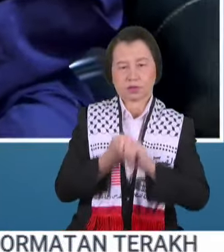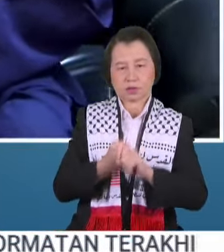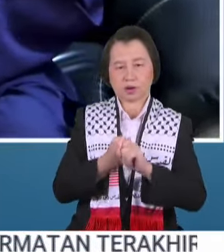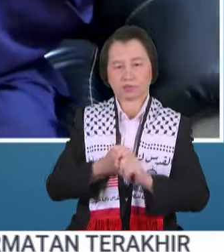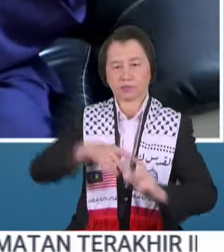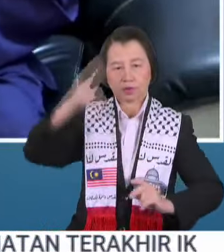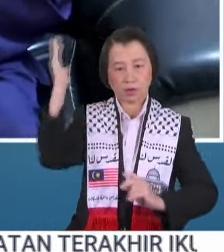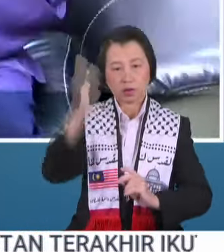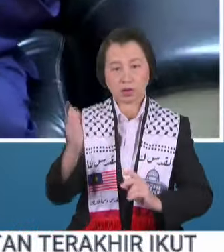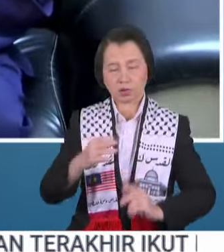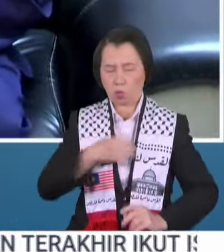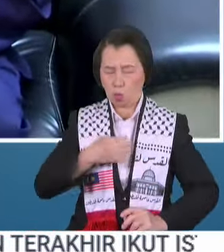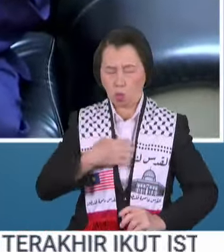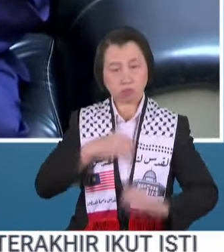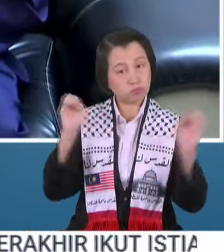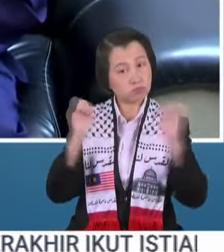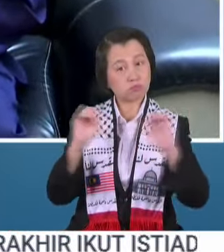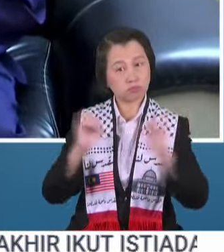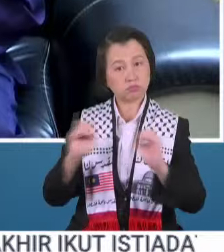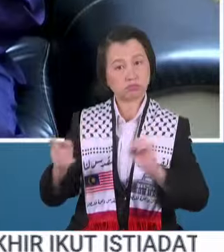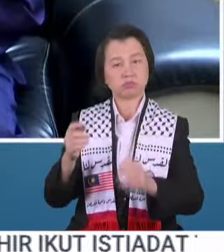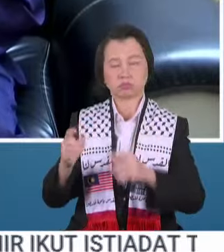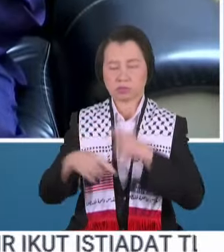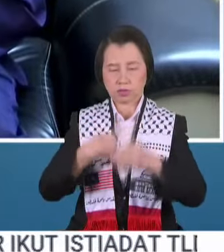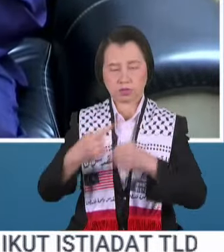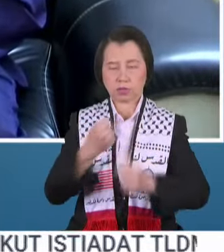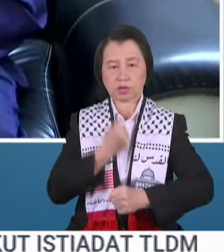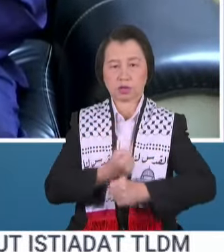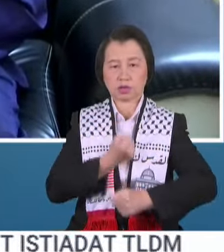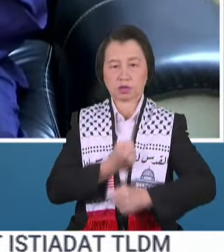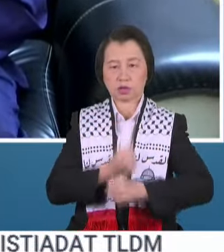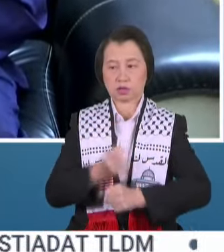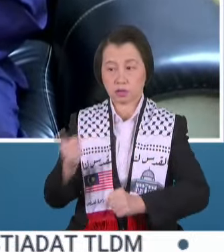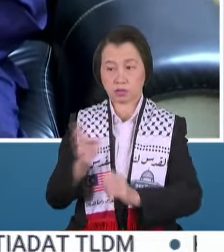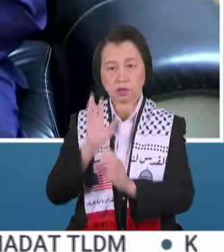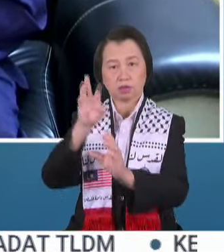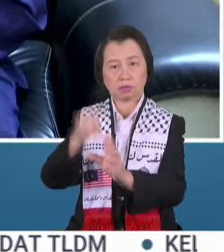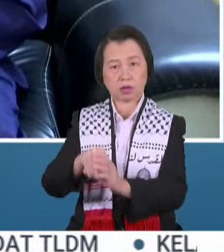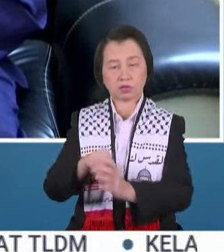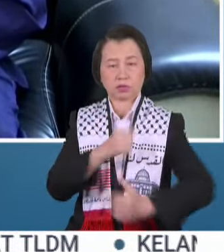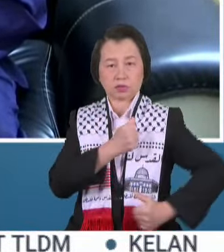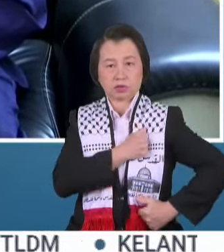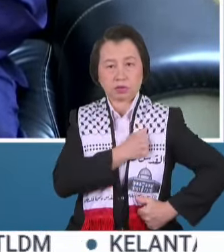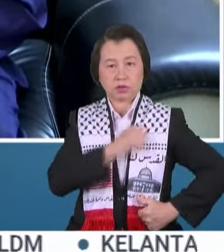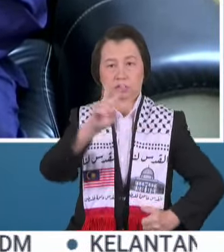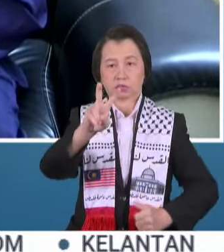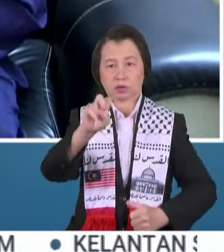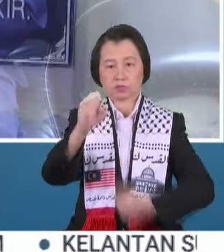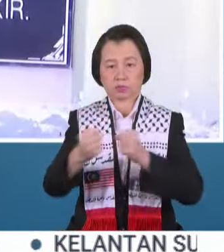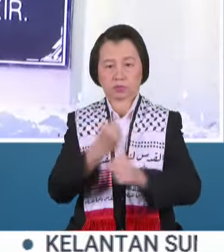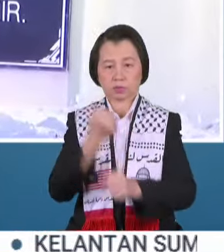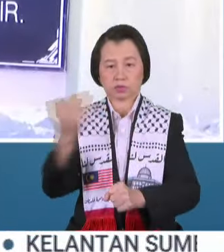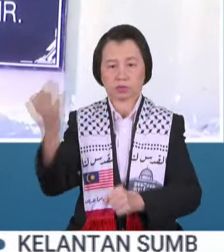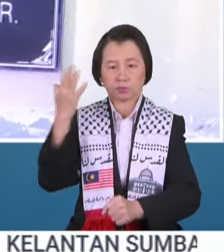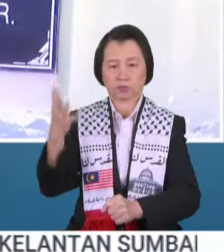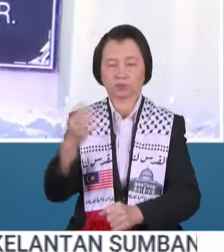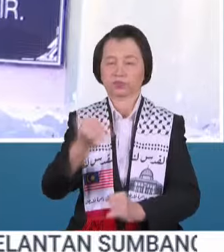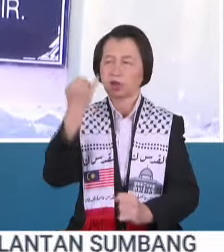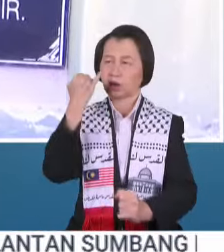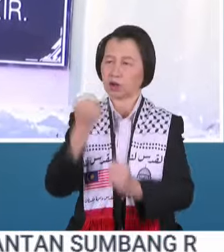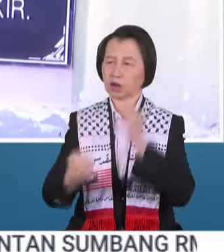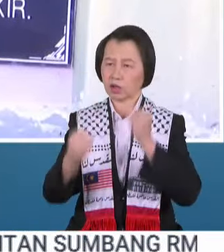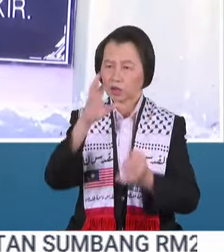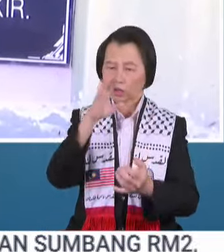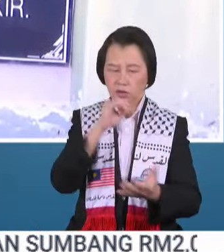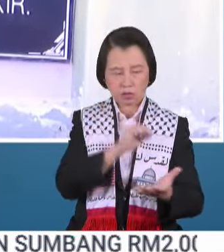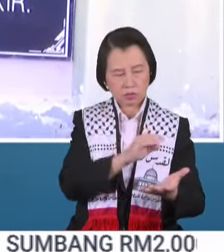tidak pernah langsung merungut berkenaan dengan kerja yang diceburi sejak lebih 20 tahun lalu. Dan kali terakhir dia dan